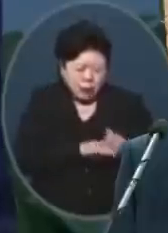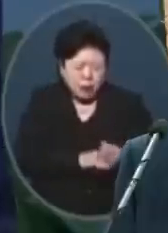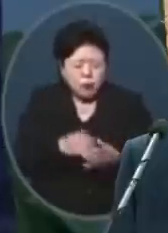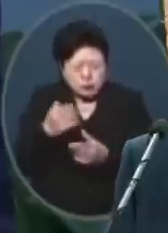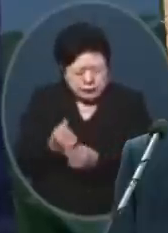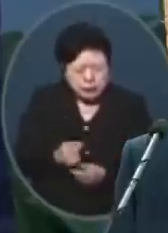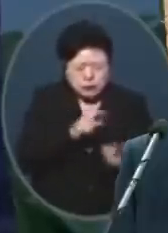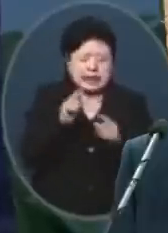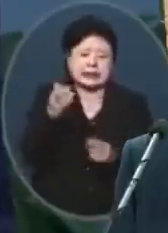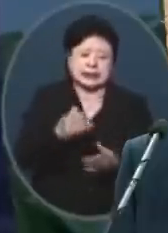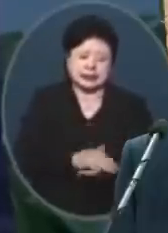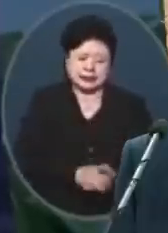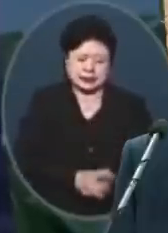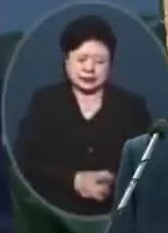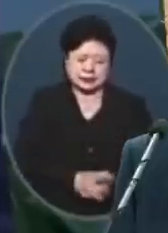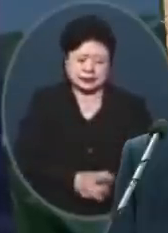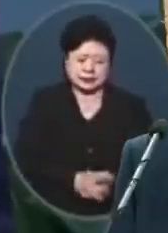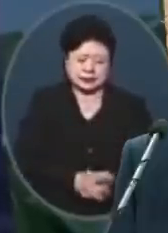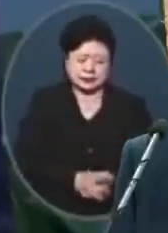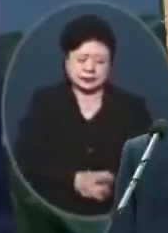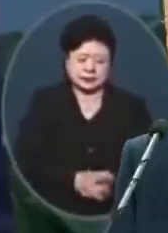꼭 잡고 살아야 되는 것입니다